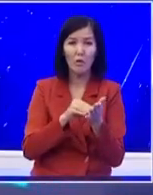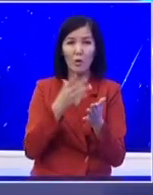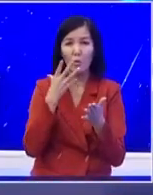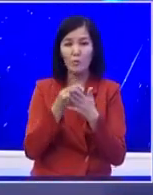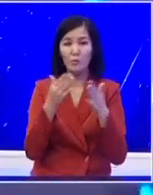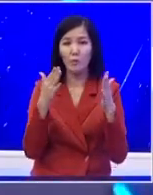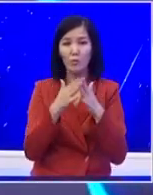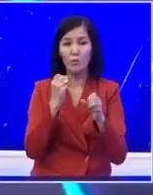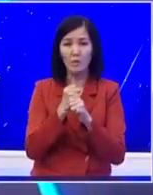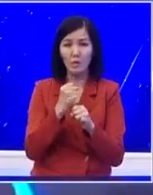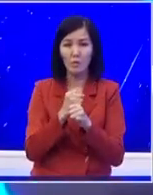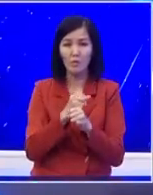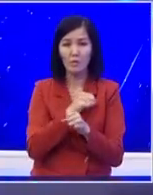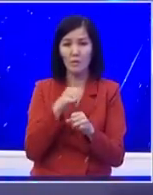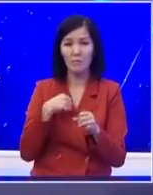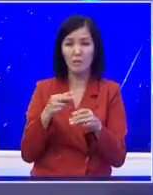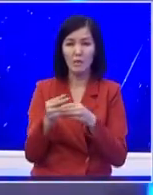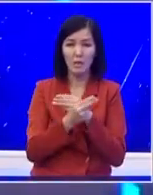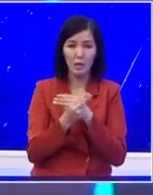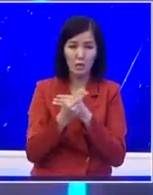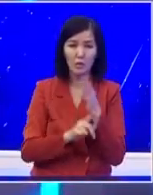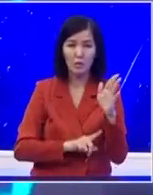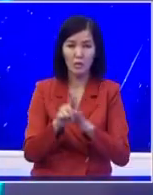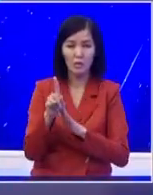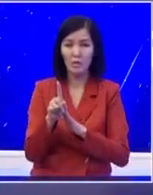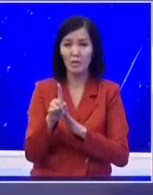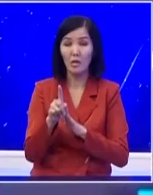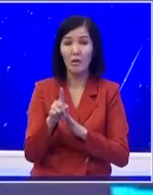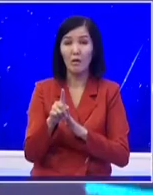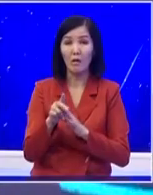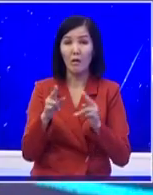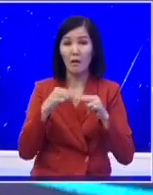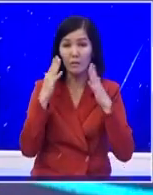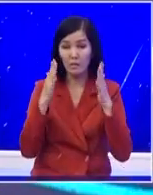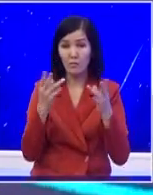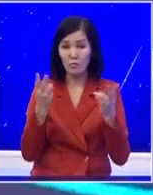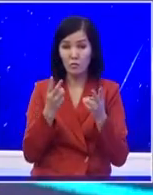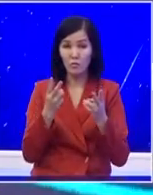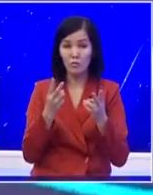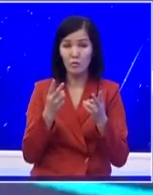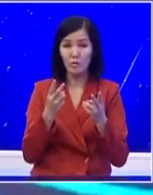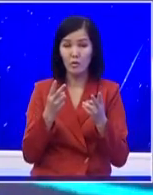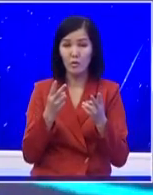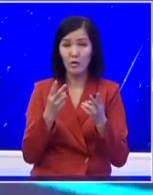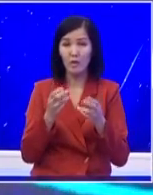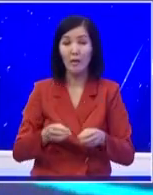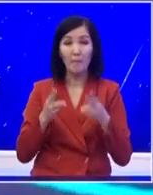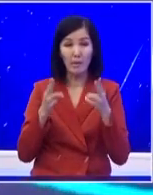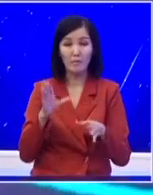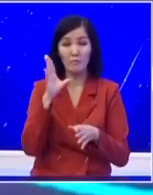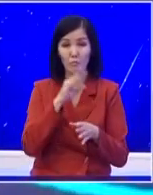того, чтобы самостоятельно как бы начать лечение. То здесь надо быть очень осторожными, потому что именно